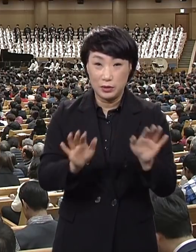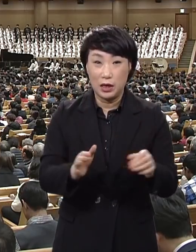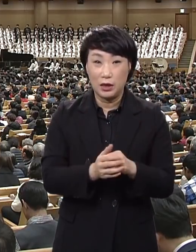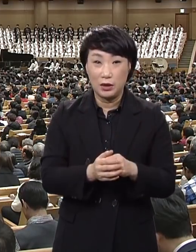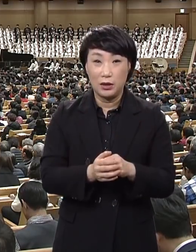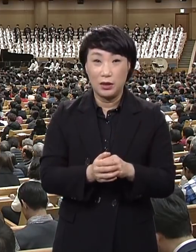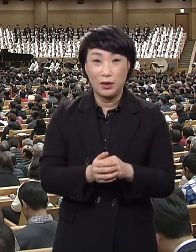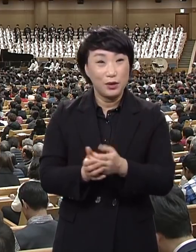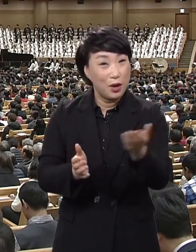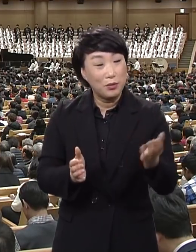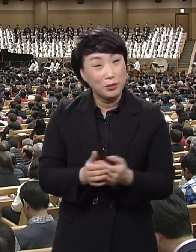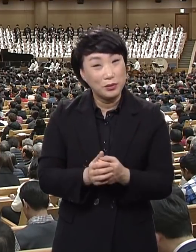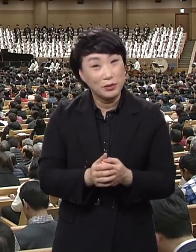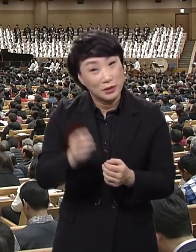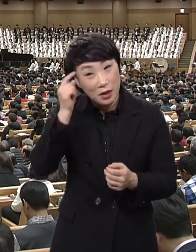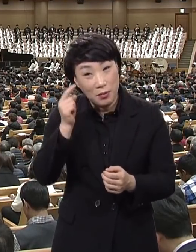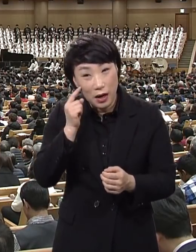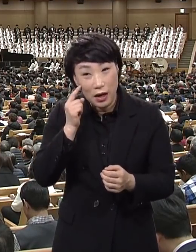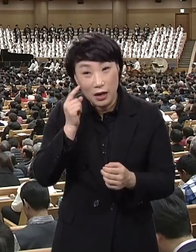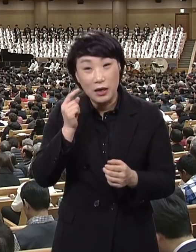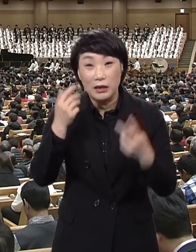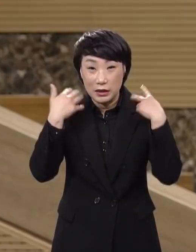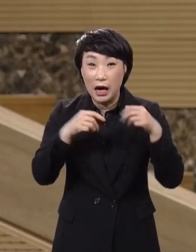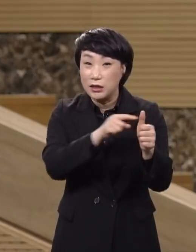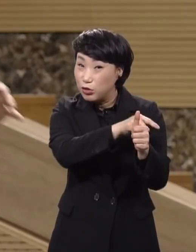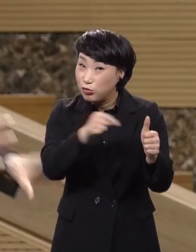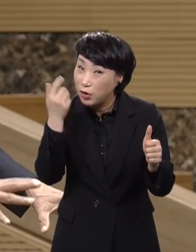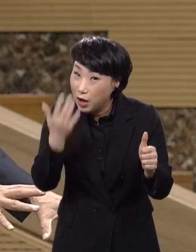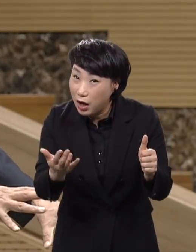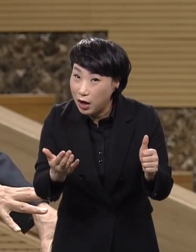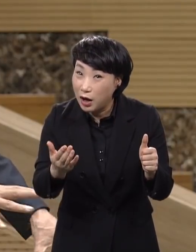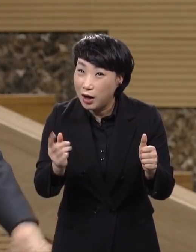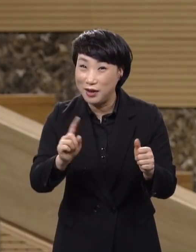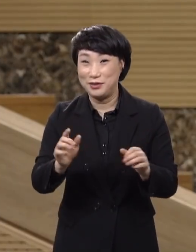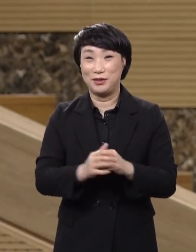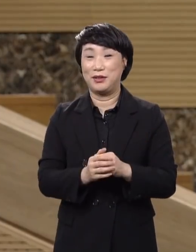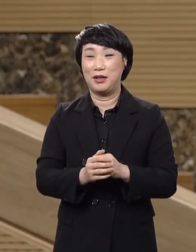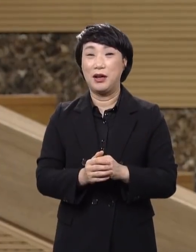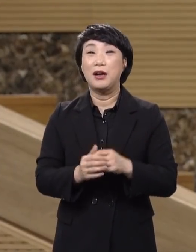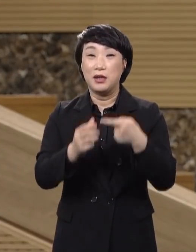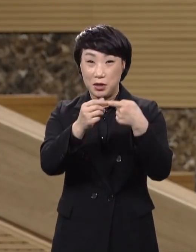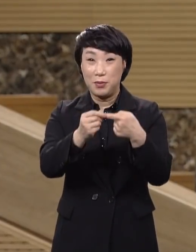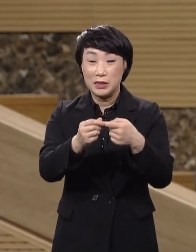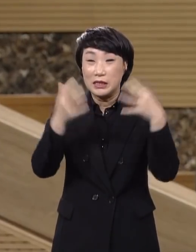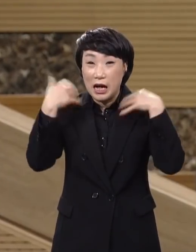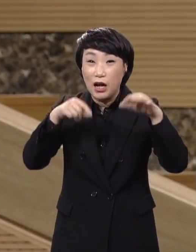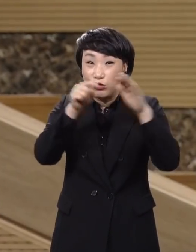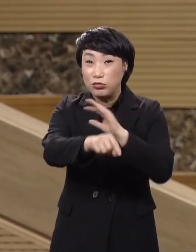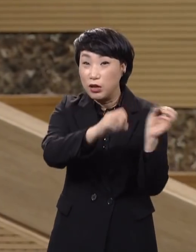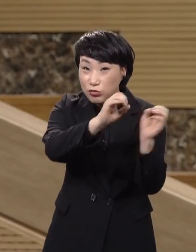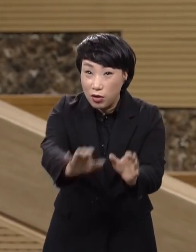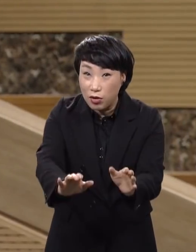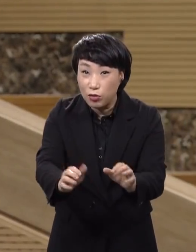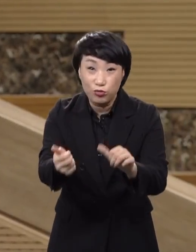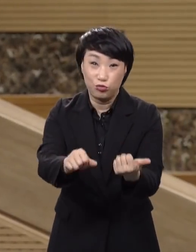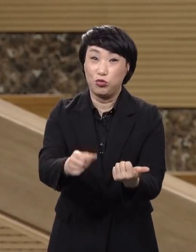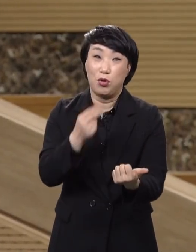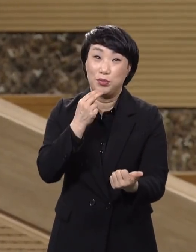다니엘이 죽었습니까? 한 번은 죽음에 던져졌죠. 사자굴에 죽지